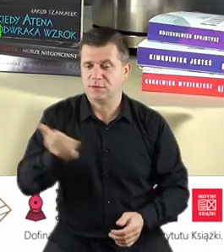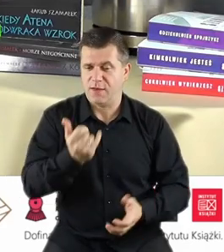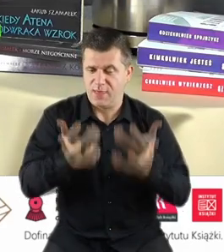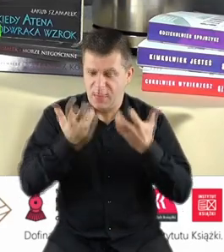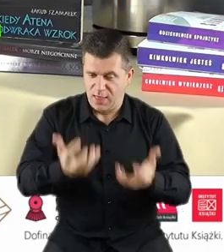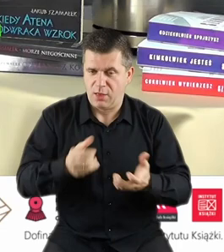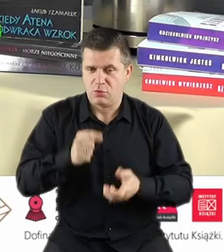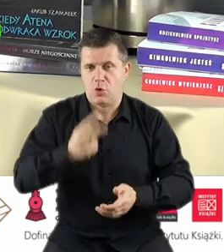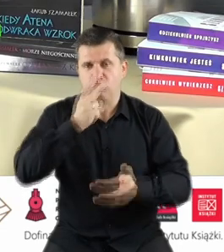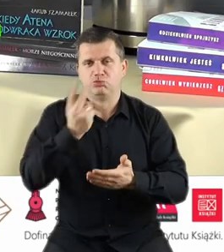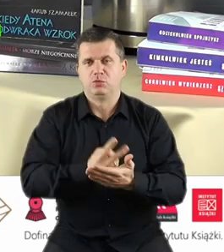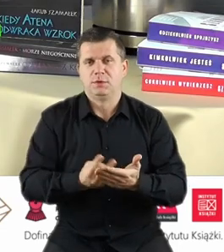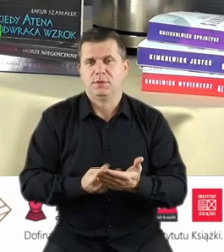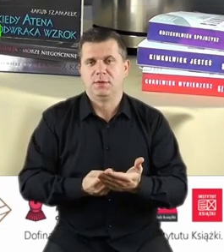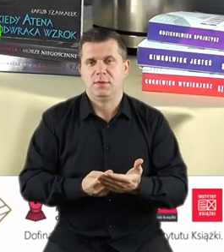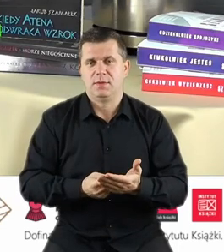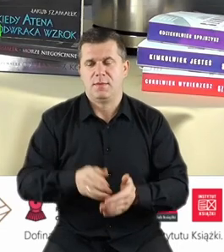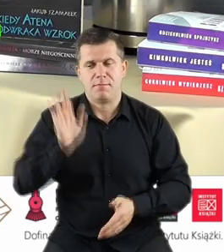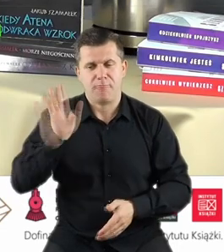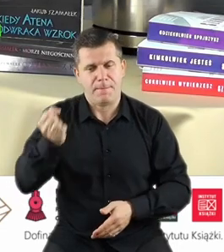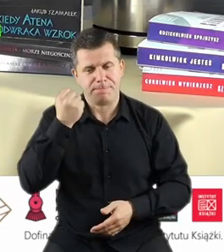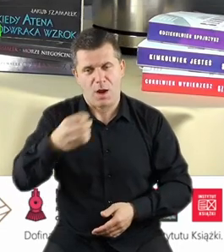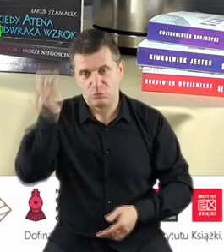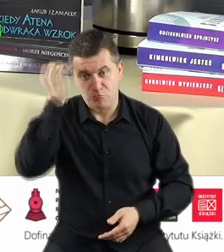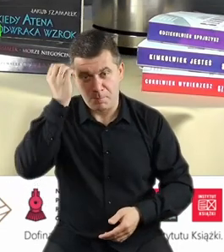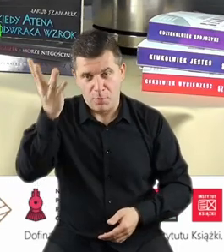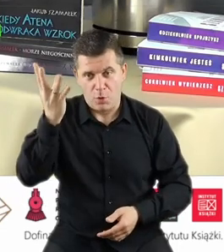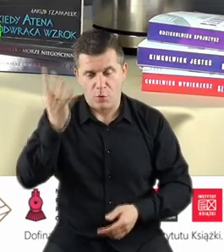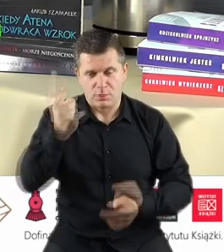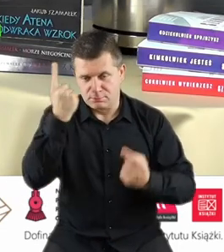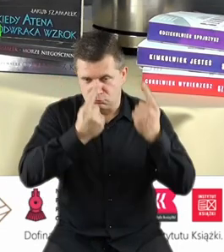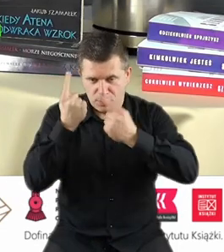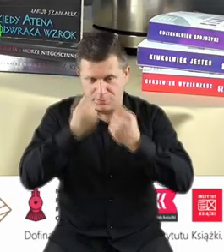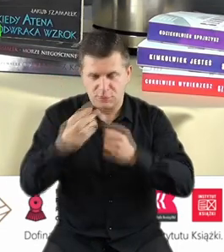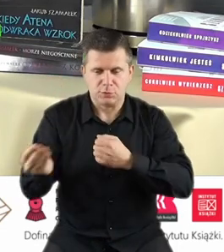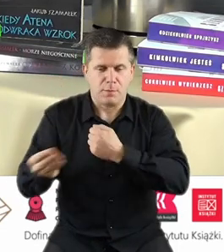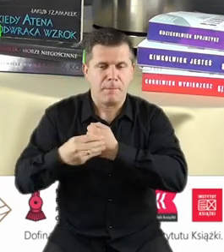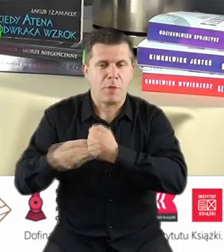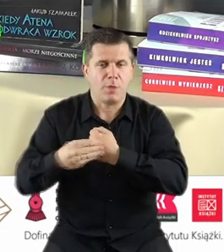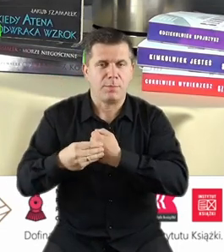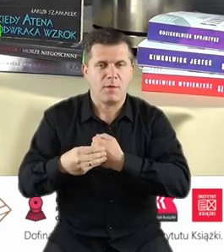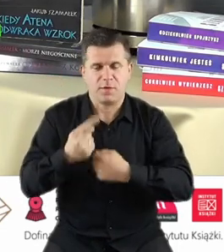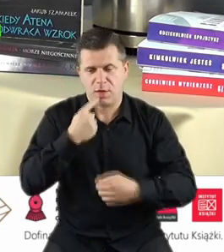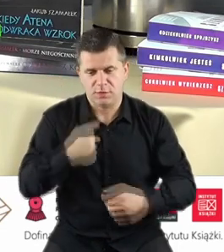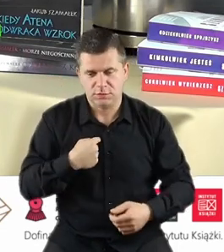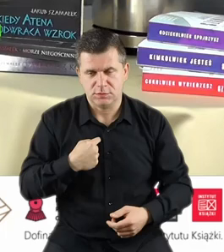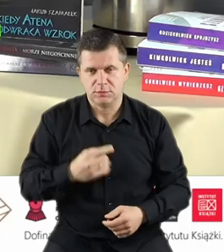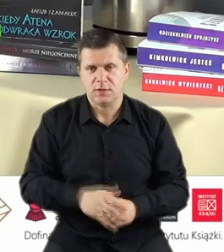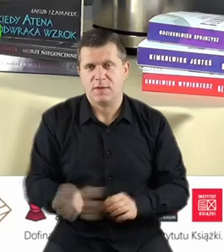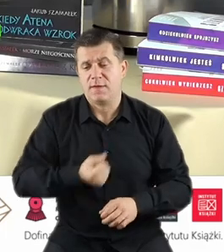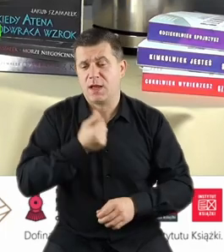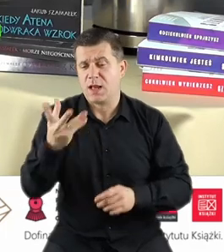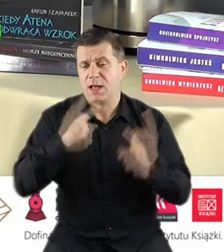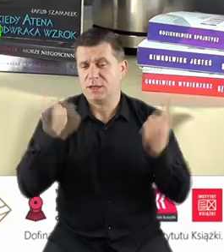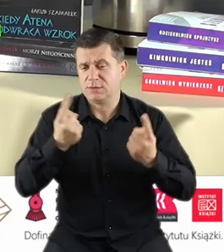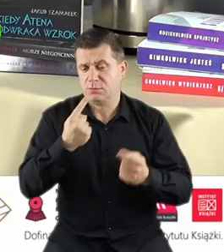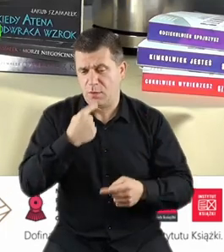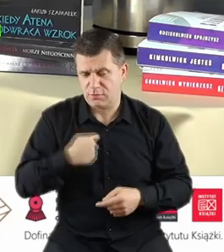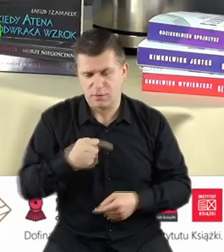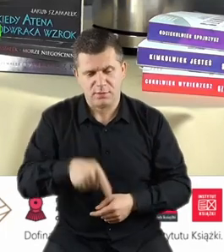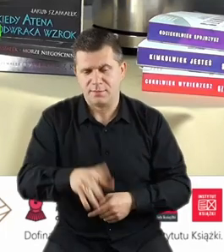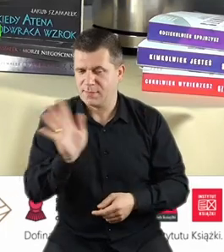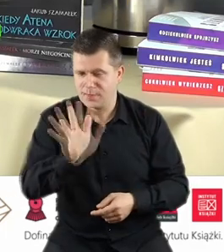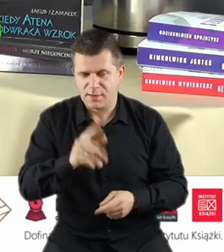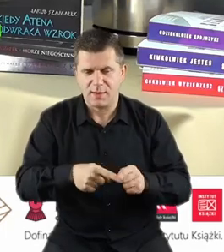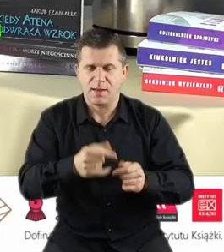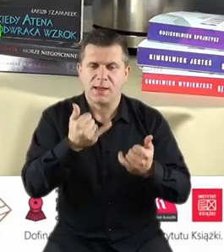czyta i ma bardzo mądre przemyślenia i sugestie. No i w paru sytuacjach mi powiedziała, że no nie, to tak by